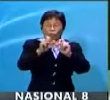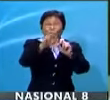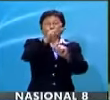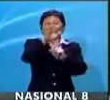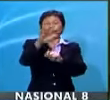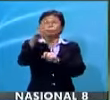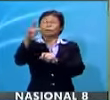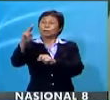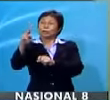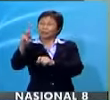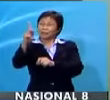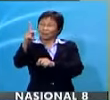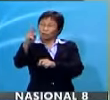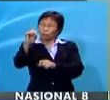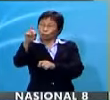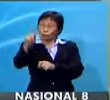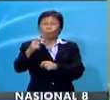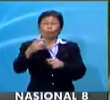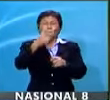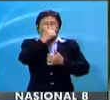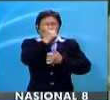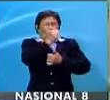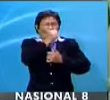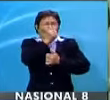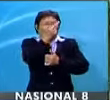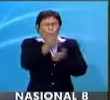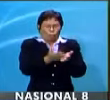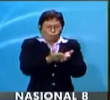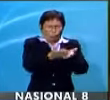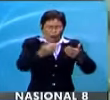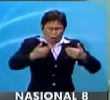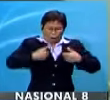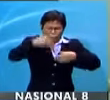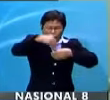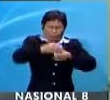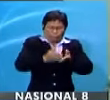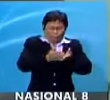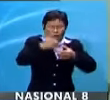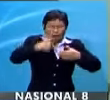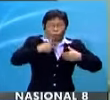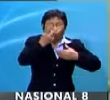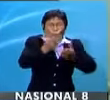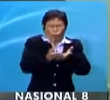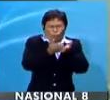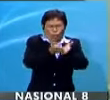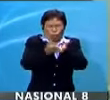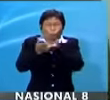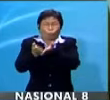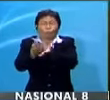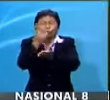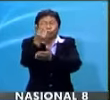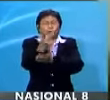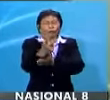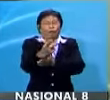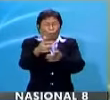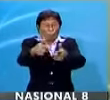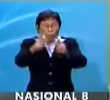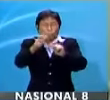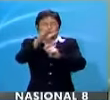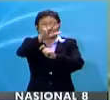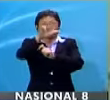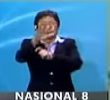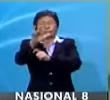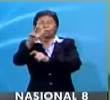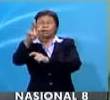note tetapi apa yang menariknya ia dilengkapi oleh dua buah bot yang dikatakan mempunyai kelajuan sehingga 35 note jadi